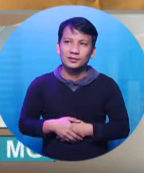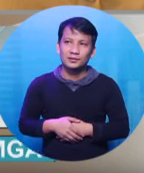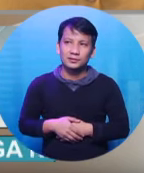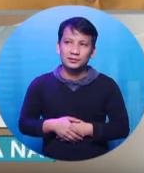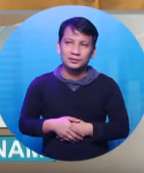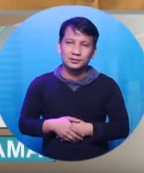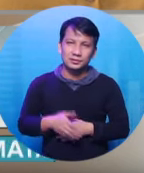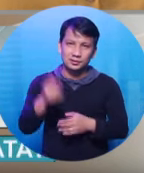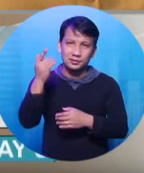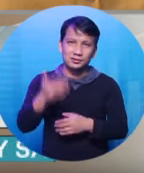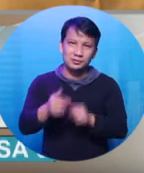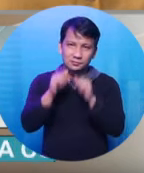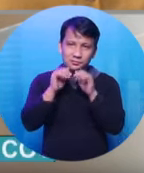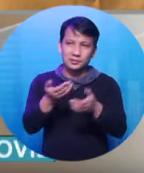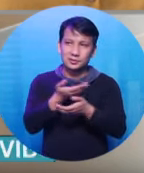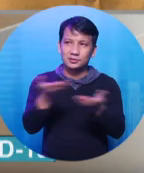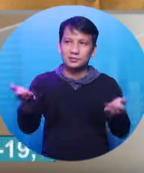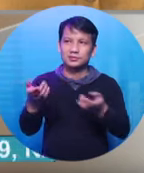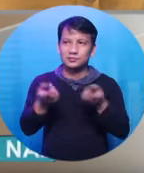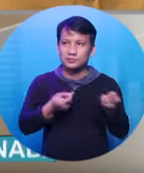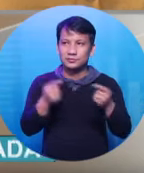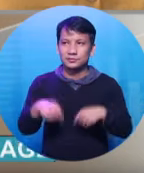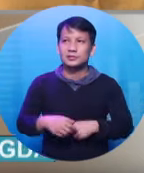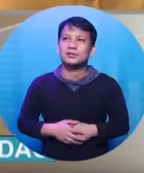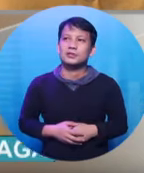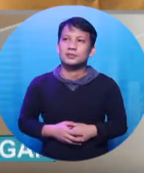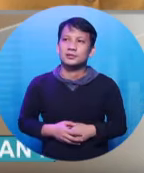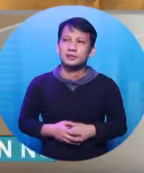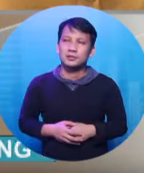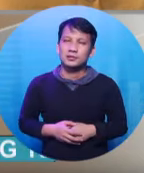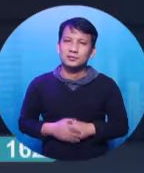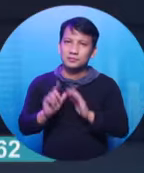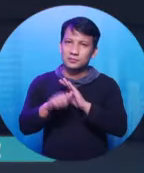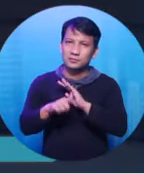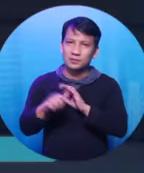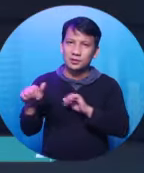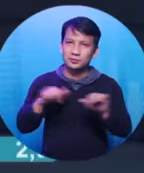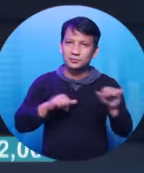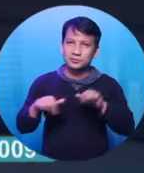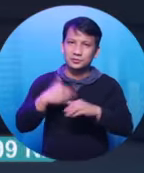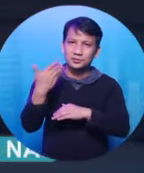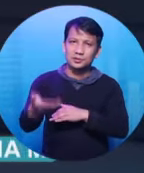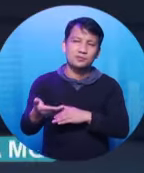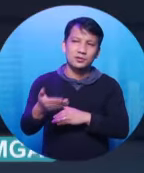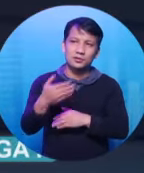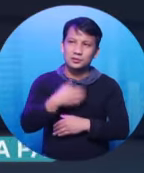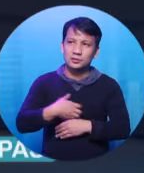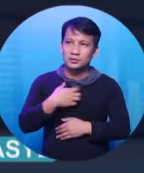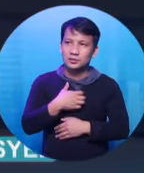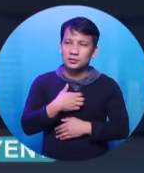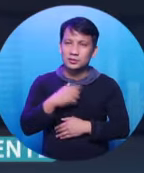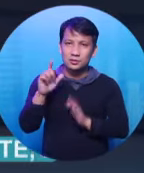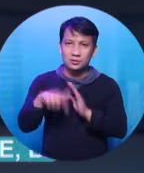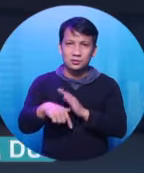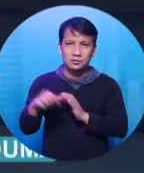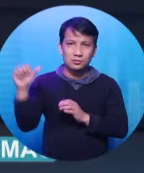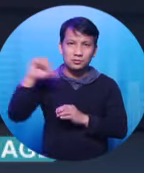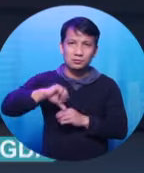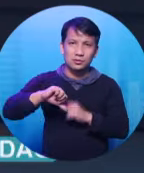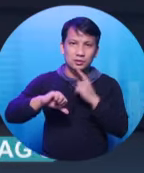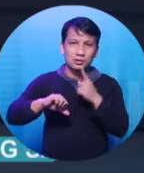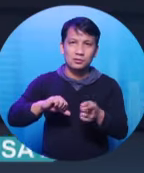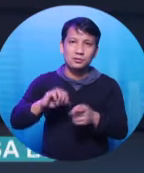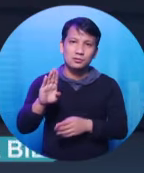bless po. God bless for everything you do, Sir Rafi. Yes, ma'am. Mamaya, action na naman natin ang reklamo ng isang lalaki minamaliit daw